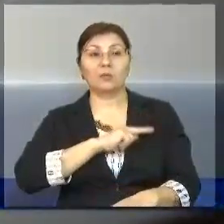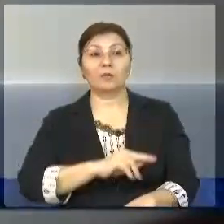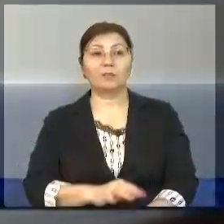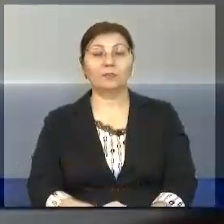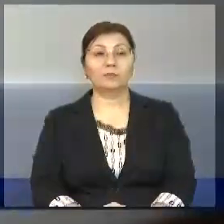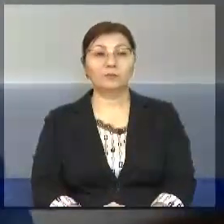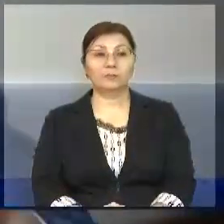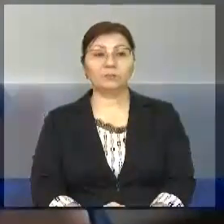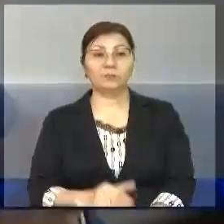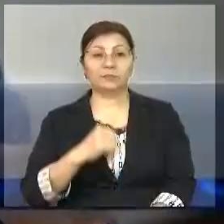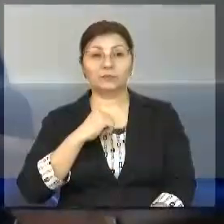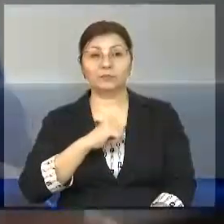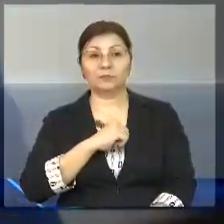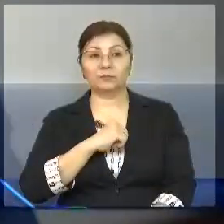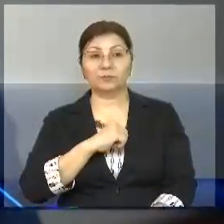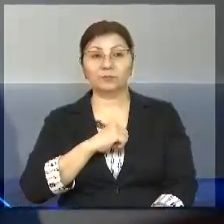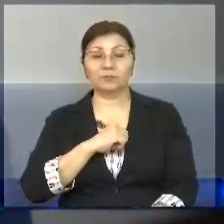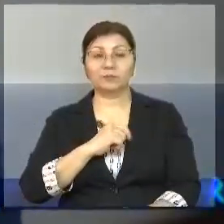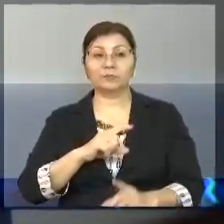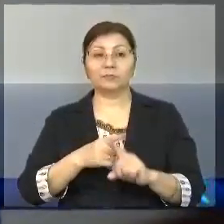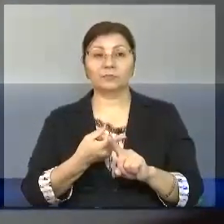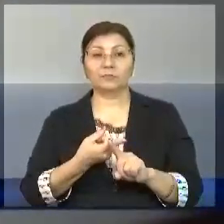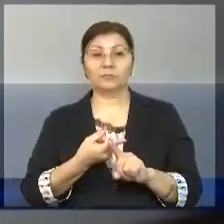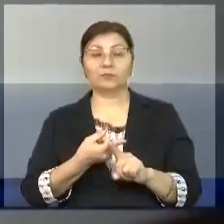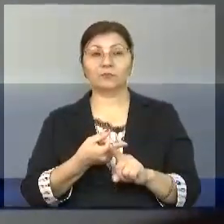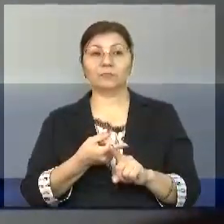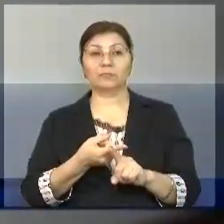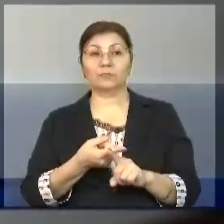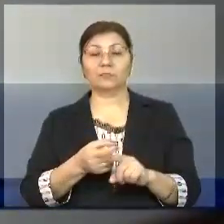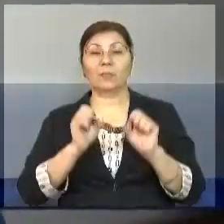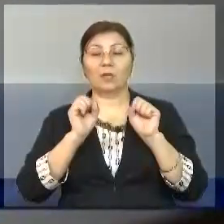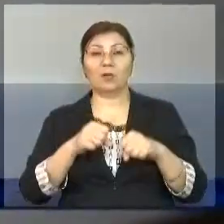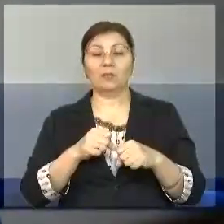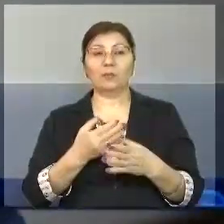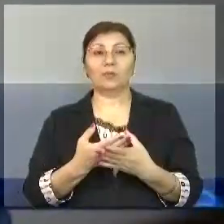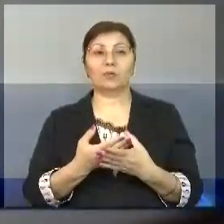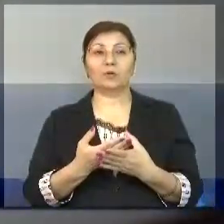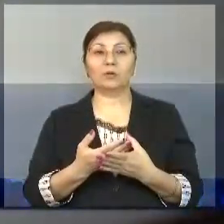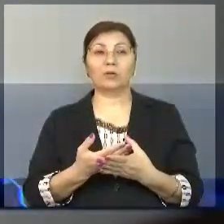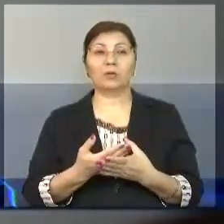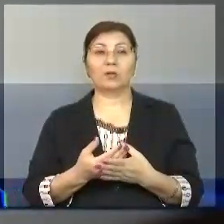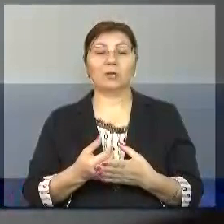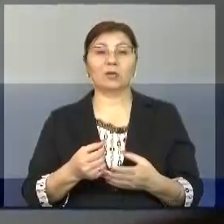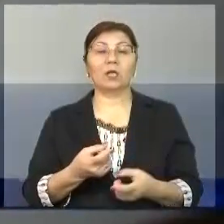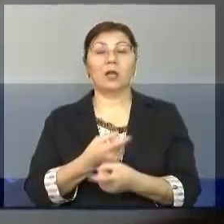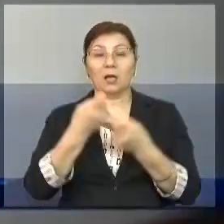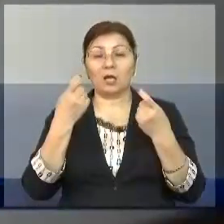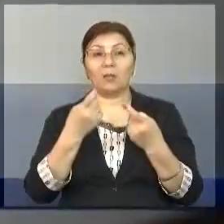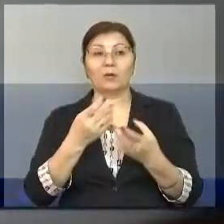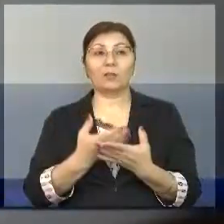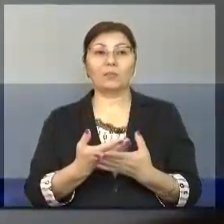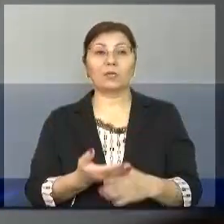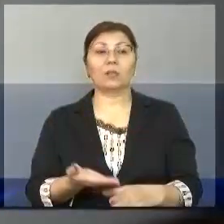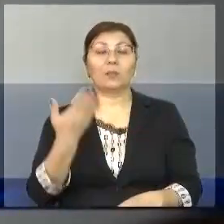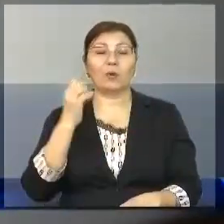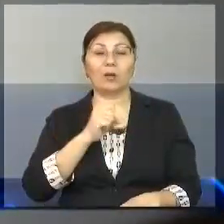уақытта. Өзінің техникалық мүмкіндіктерін, жағдайын толық хабарлар етіп отырады. Бұрынғы